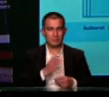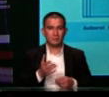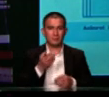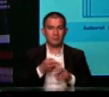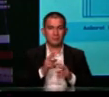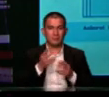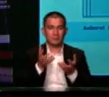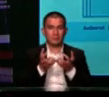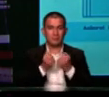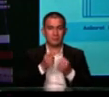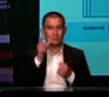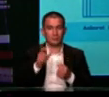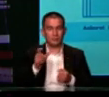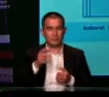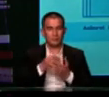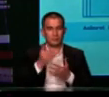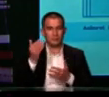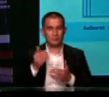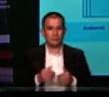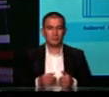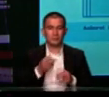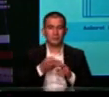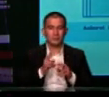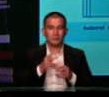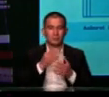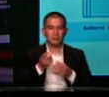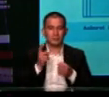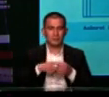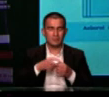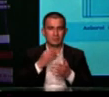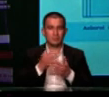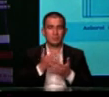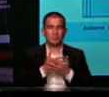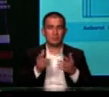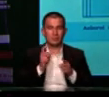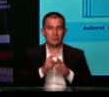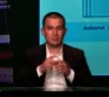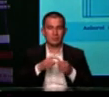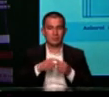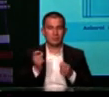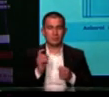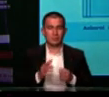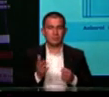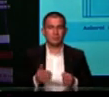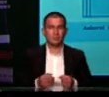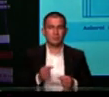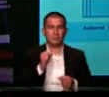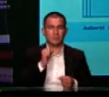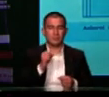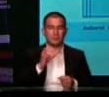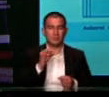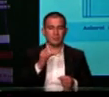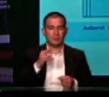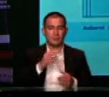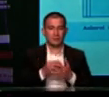qabul qiluvchi tomonidan esa shifr tiklanib, ma'lumot ochiladi. Asimmetriyali